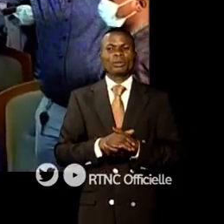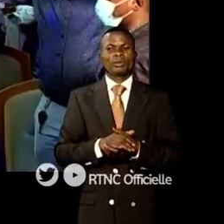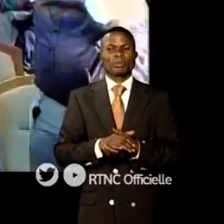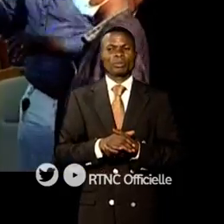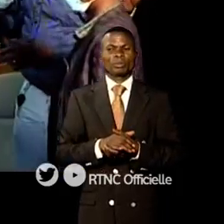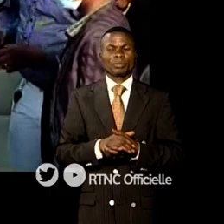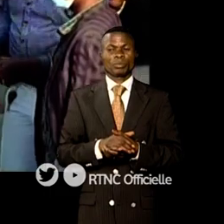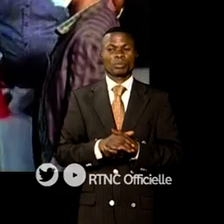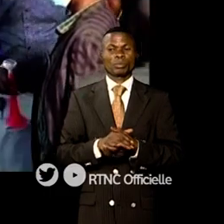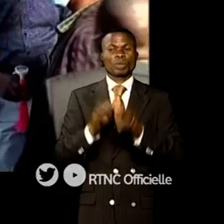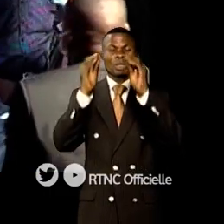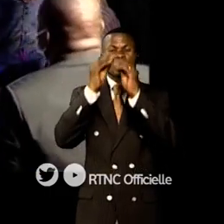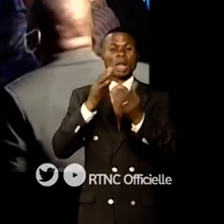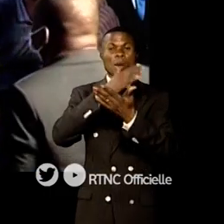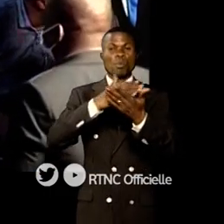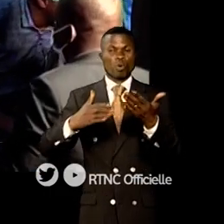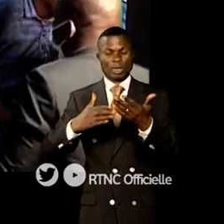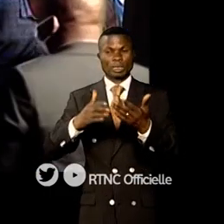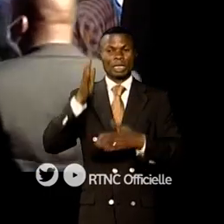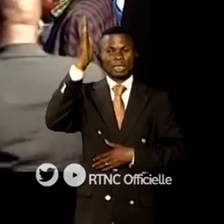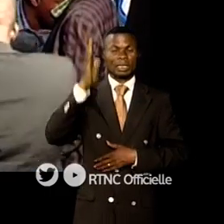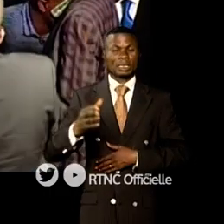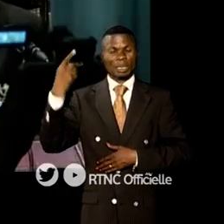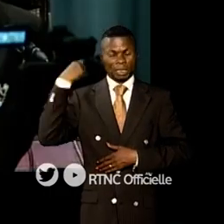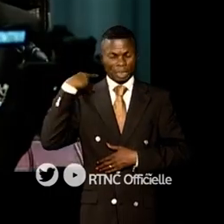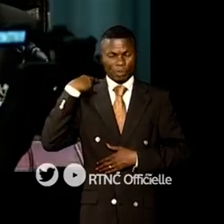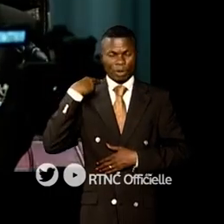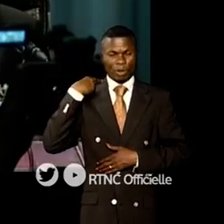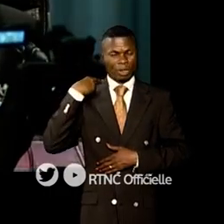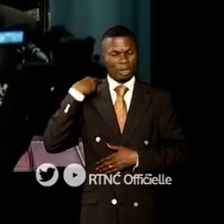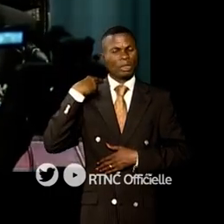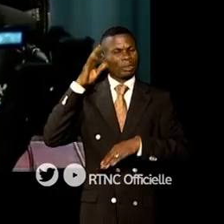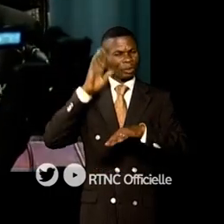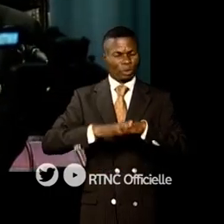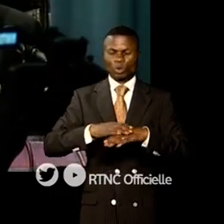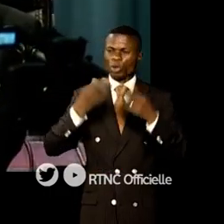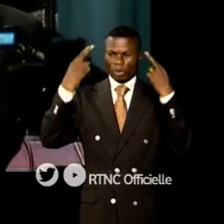Le quorum de siège étant largement atteint,